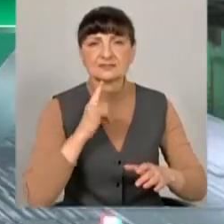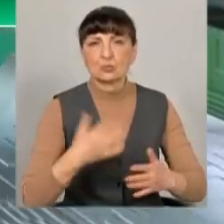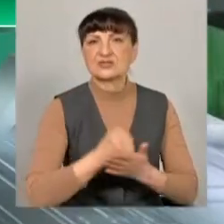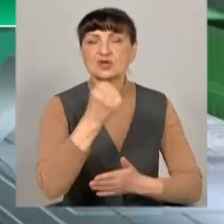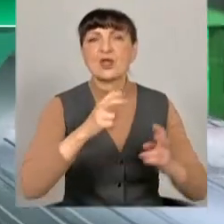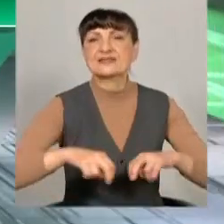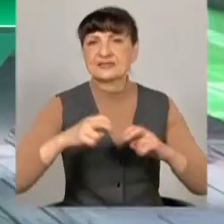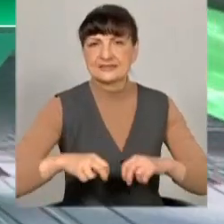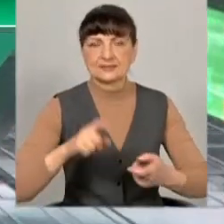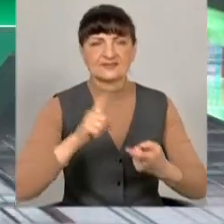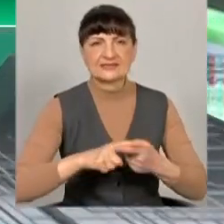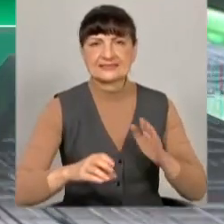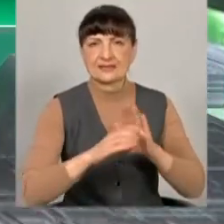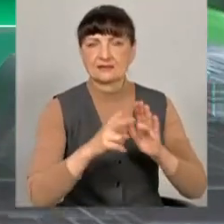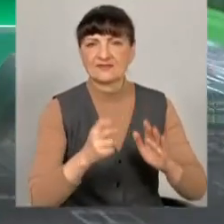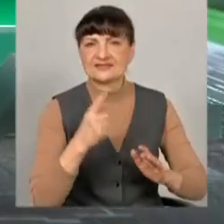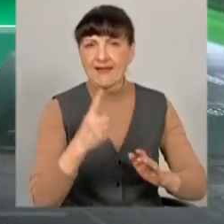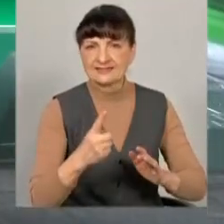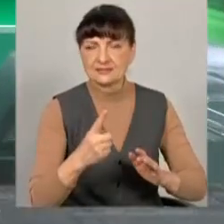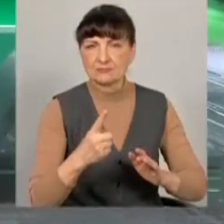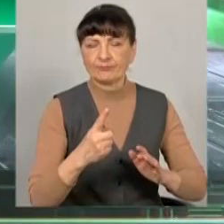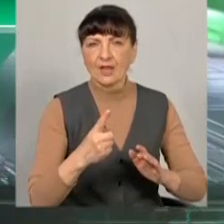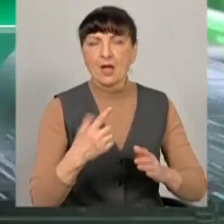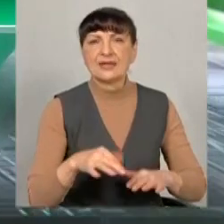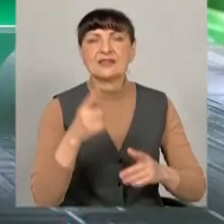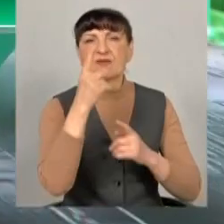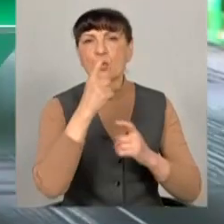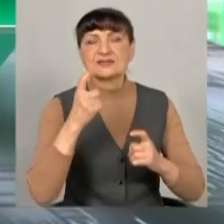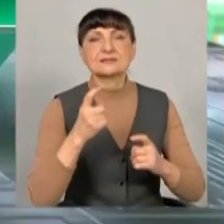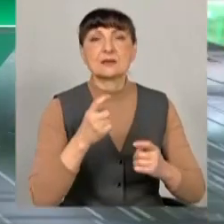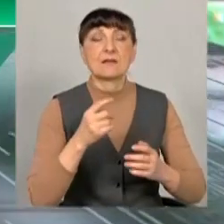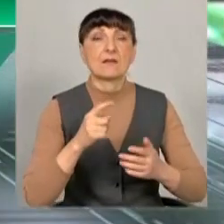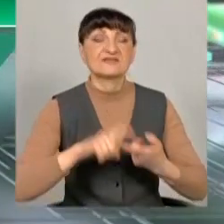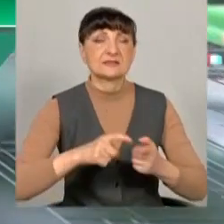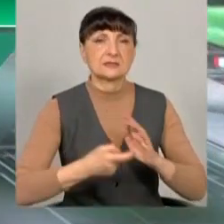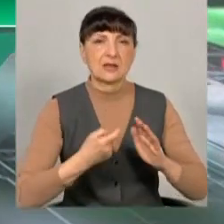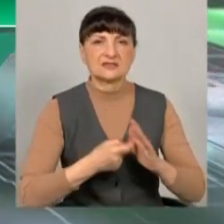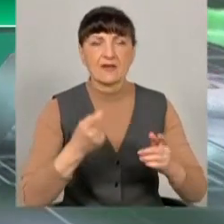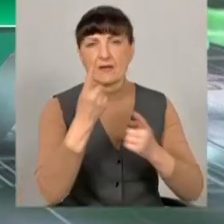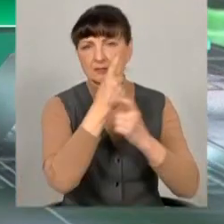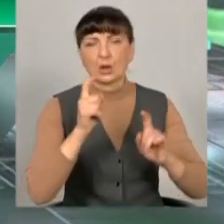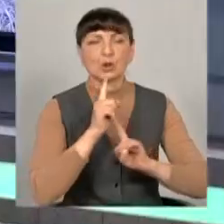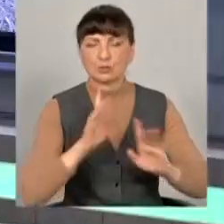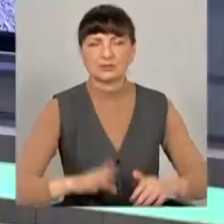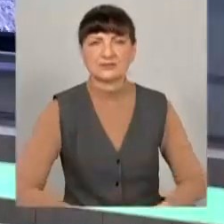в соответствии со статьей 201 Уголовно-процессуального кодекса. Иная информация в интересах следствия распространению не подлежит.